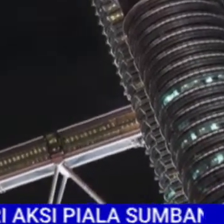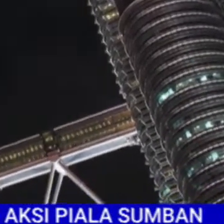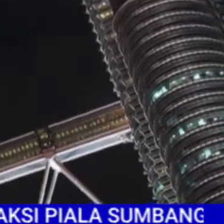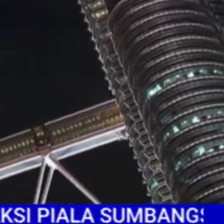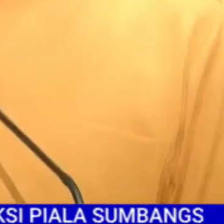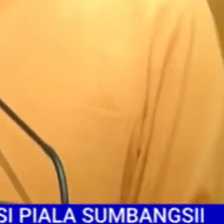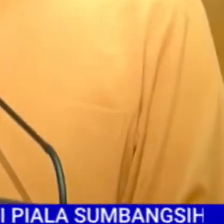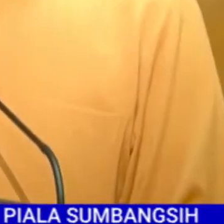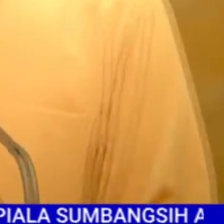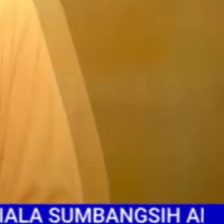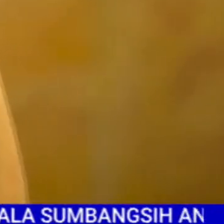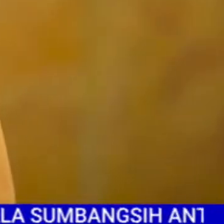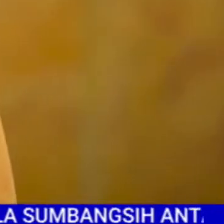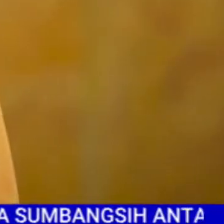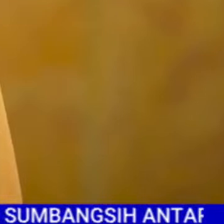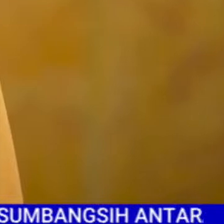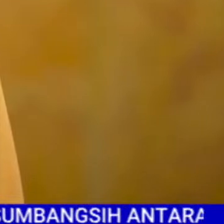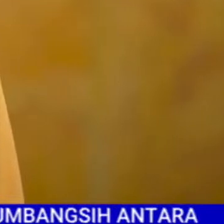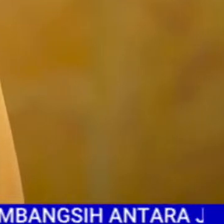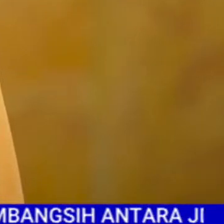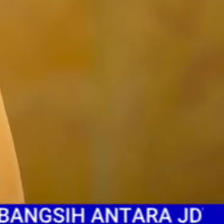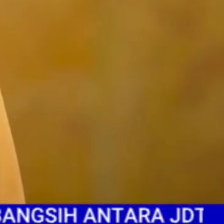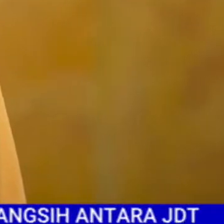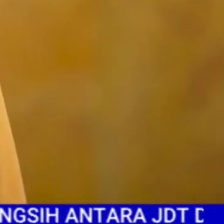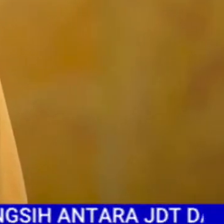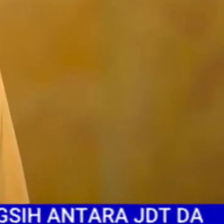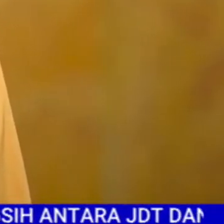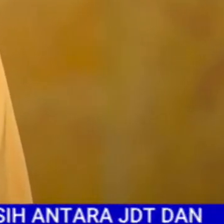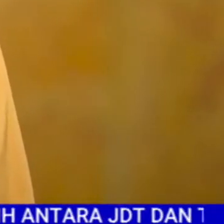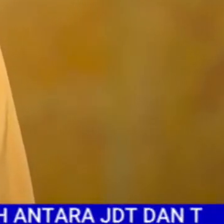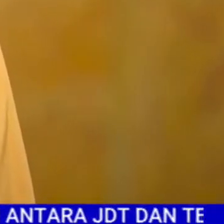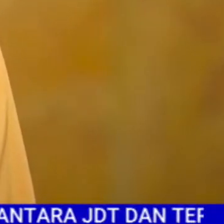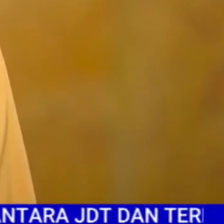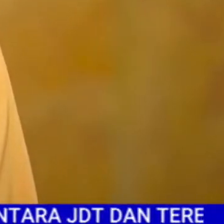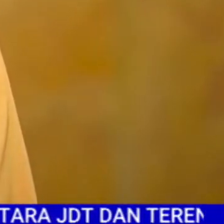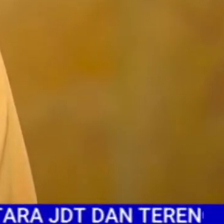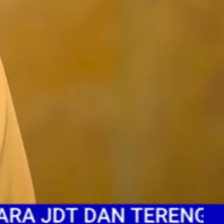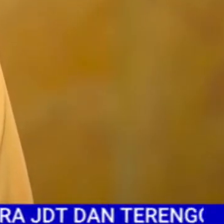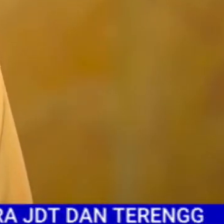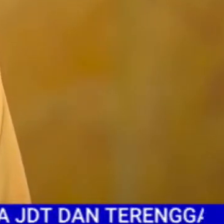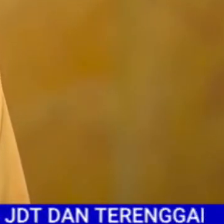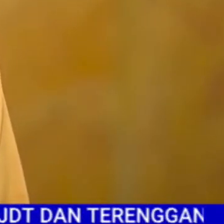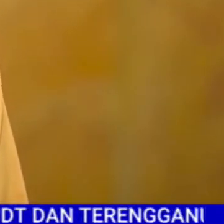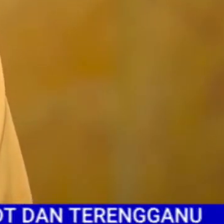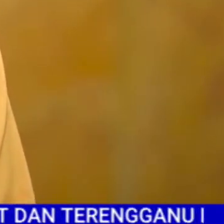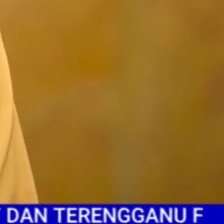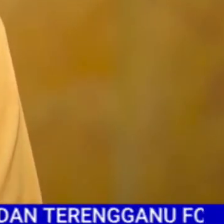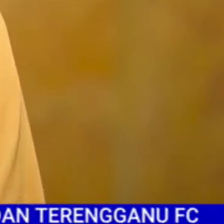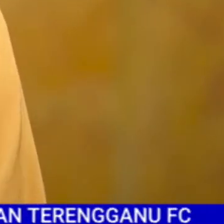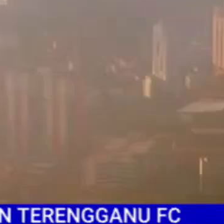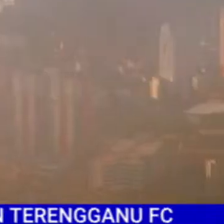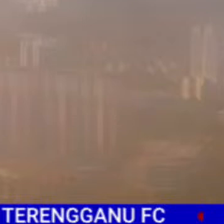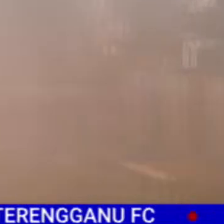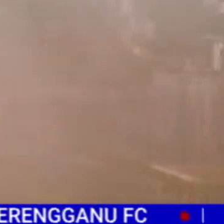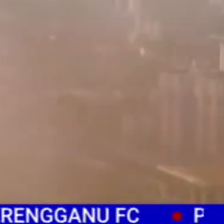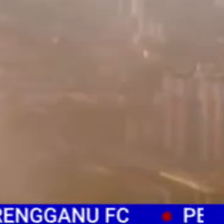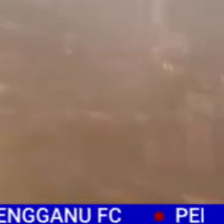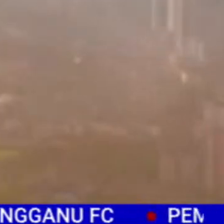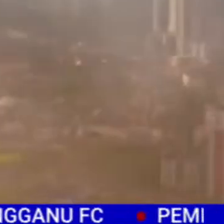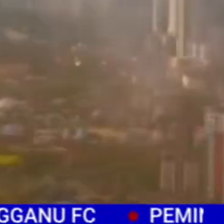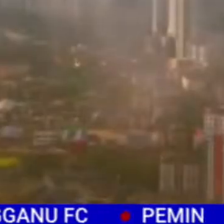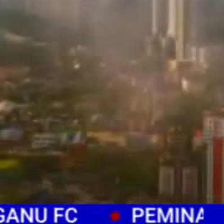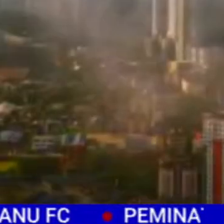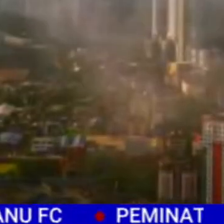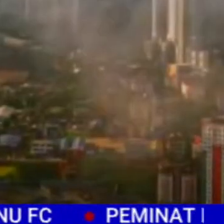gunakan pendekatan paradigma yang menetapkan bahawa keadilan ini bagi semua rakyat. Kita akan